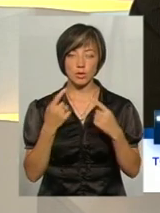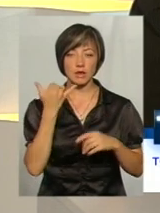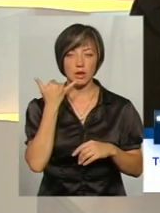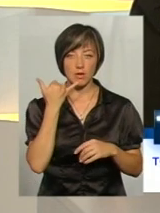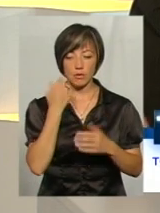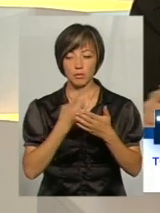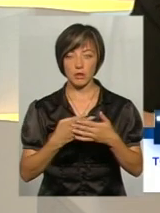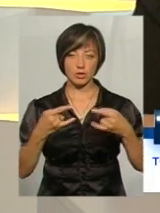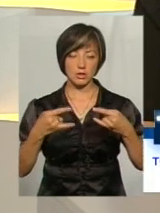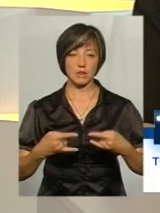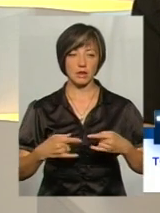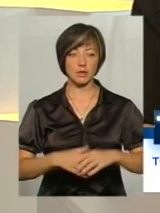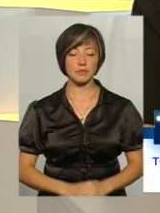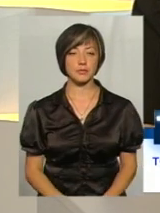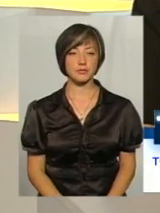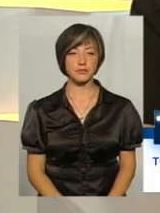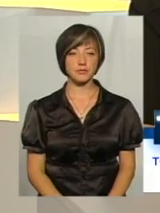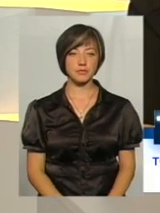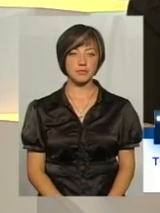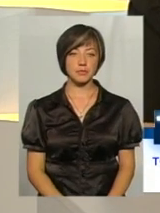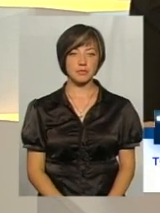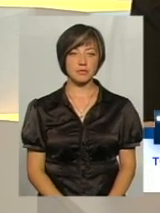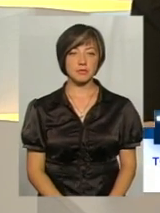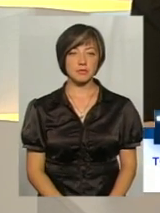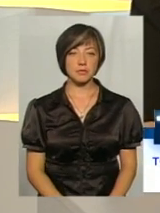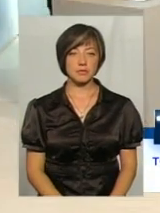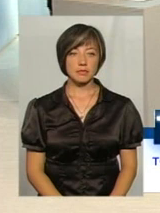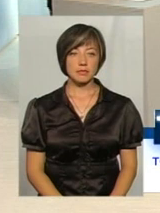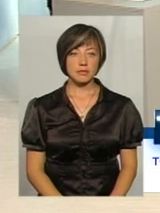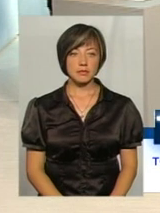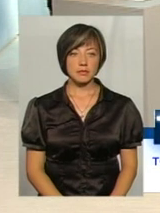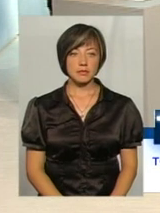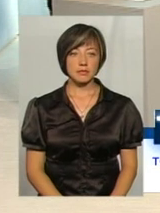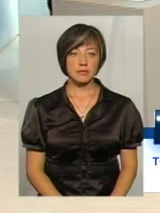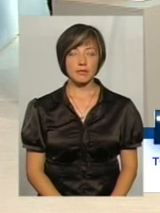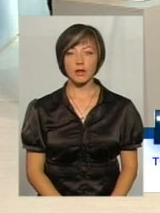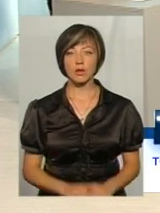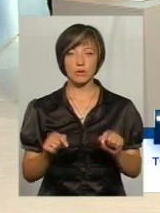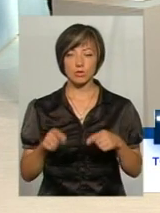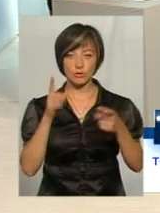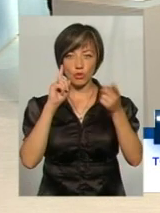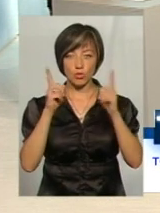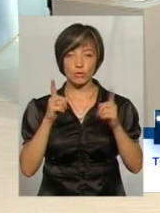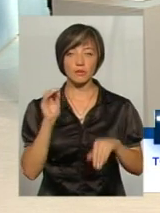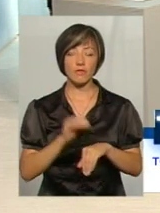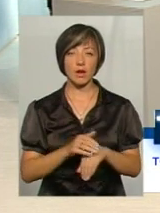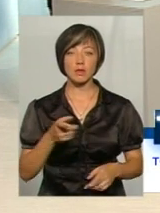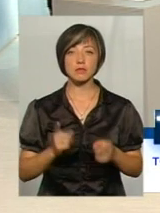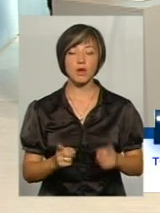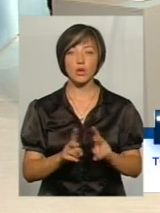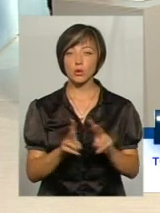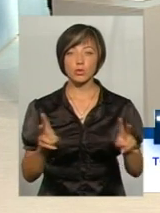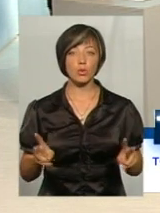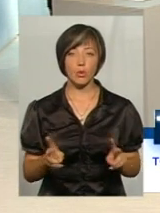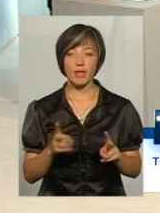телефони наших ліній ви бачите на своїх екранах. І тут такий шокуючий факт насправді. Ніхто,